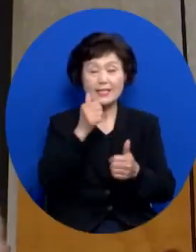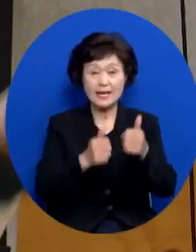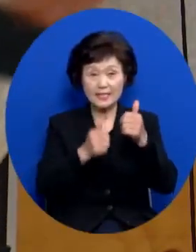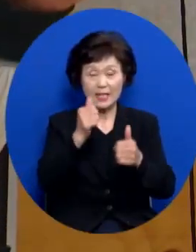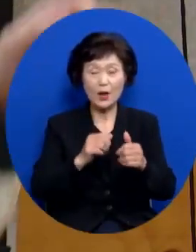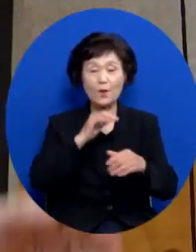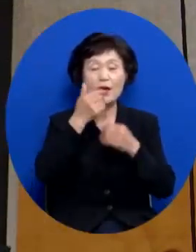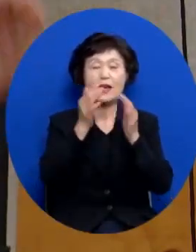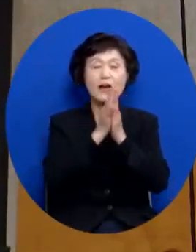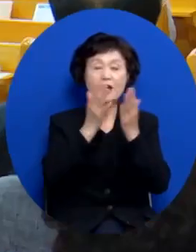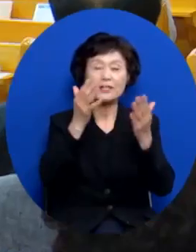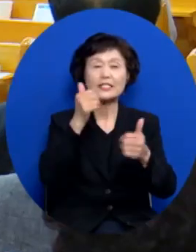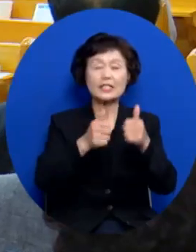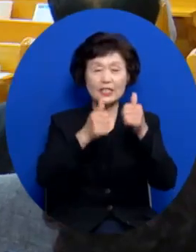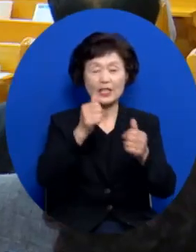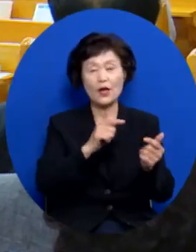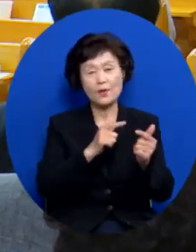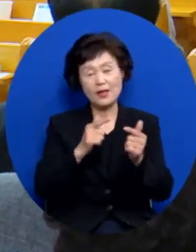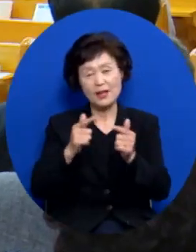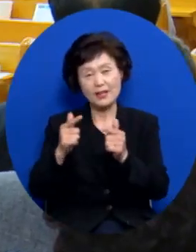성경고사 등 다양한 행사를 진행하고 있습니다